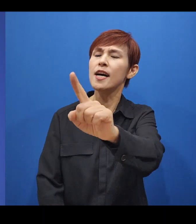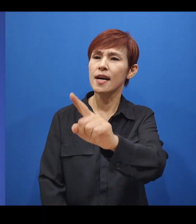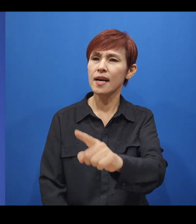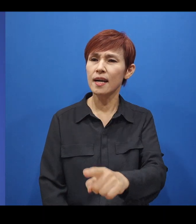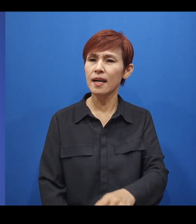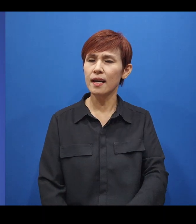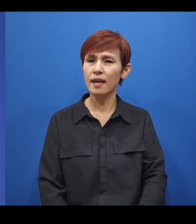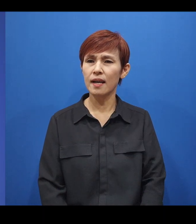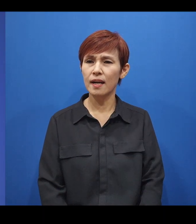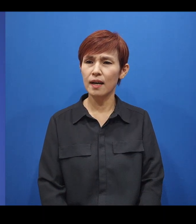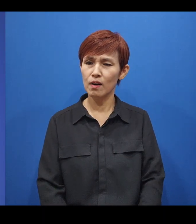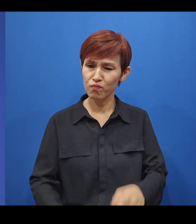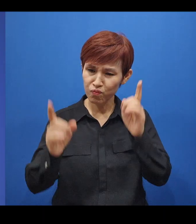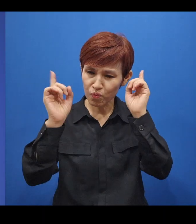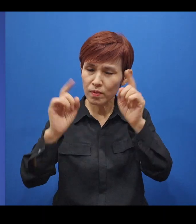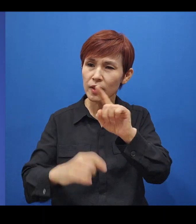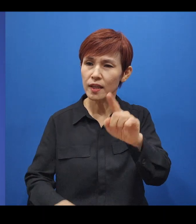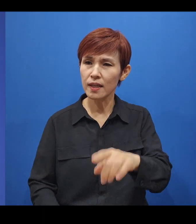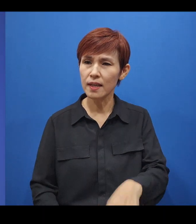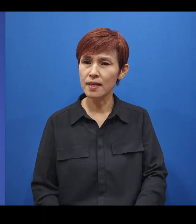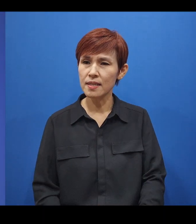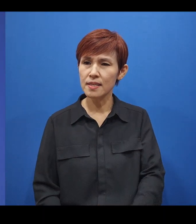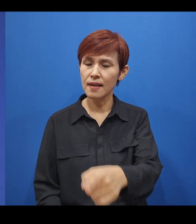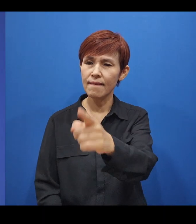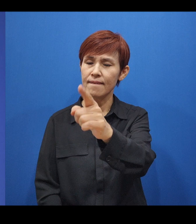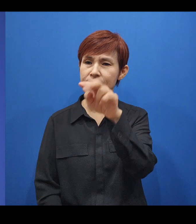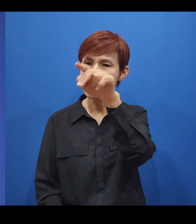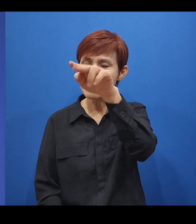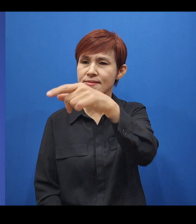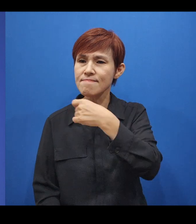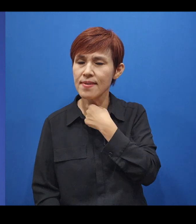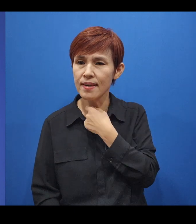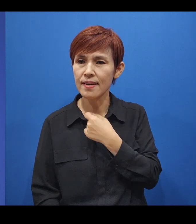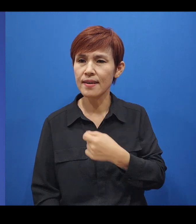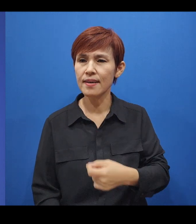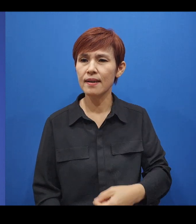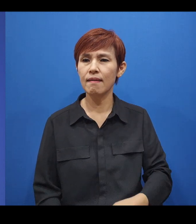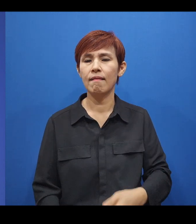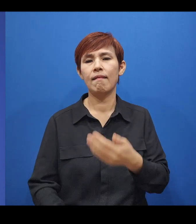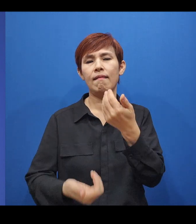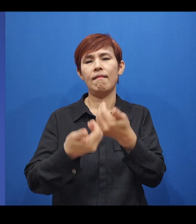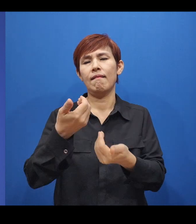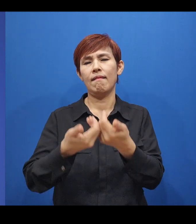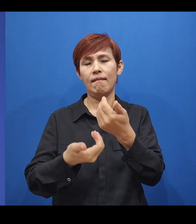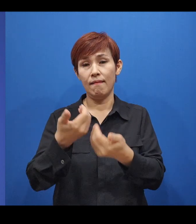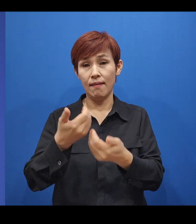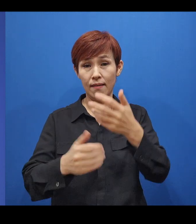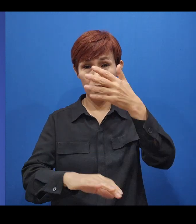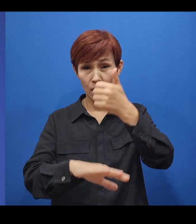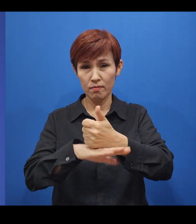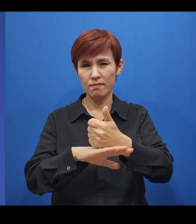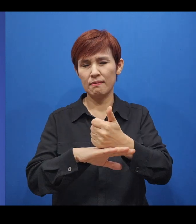남들은 안 하는 것 같고 남들을 막 책망하고 싶고 관계가 다 깨져요.